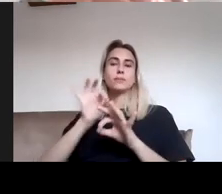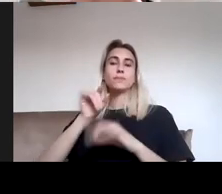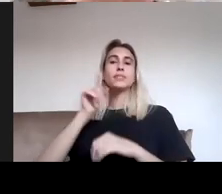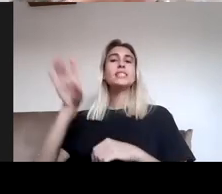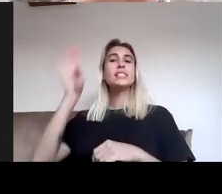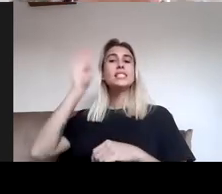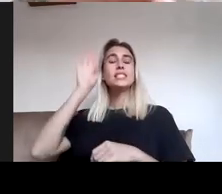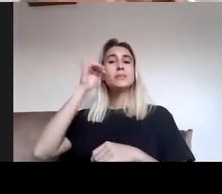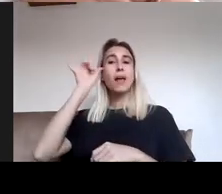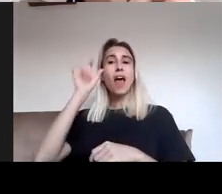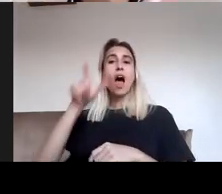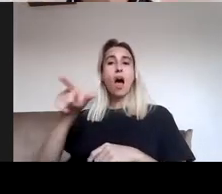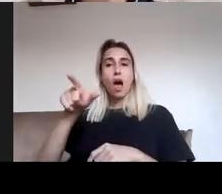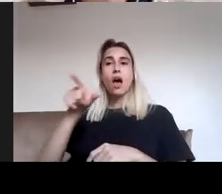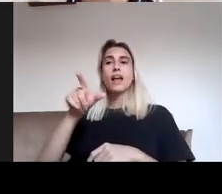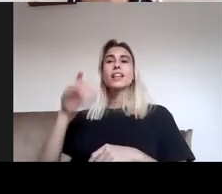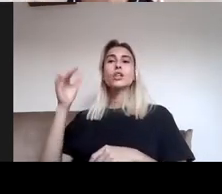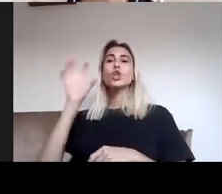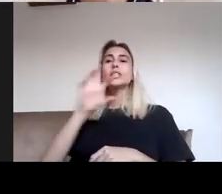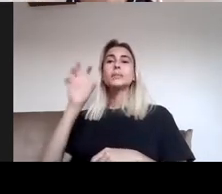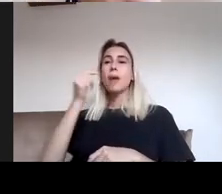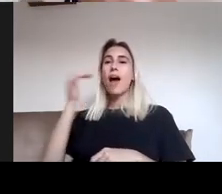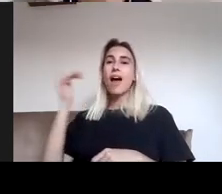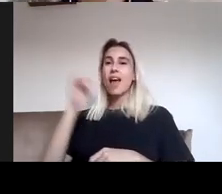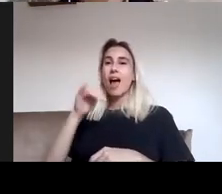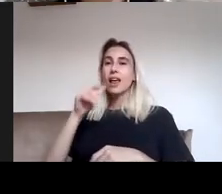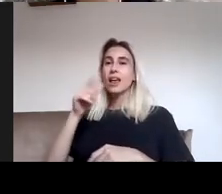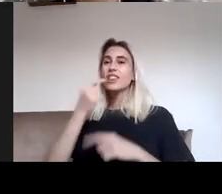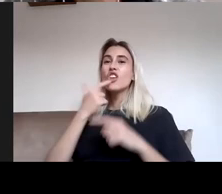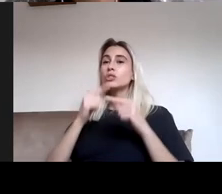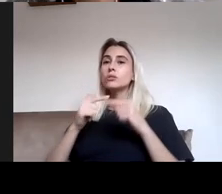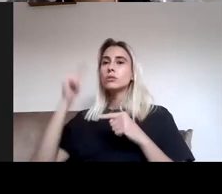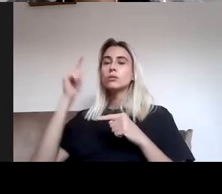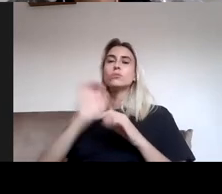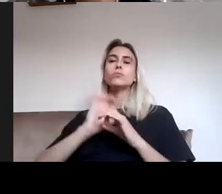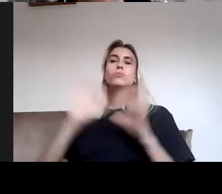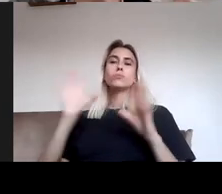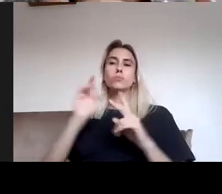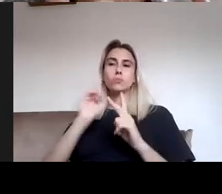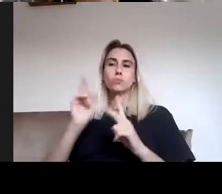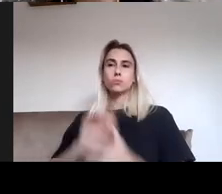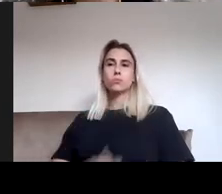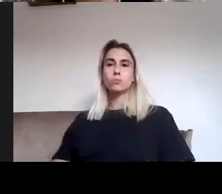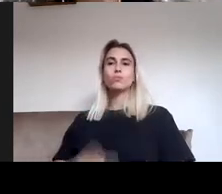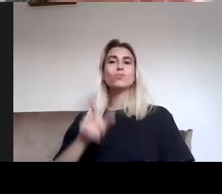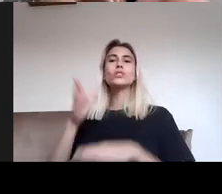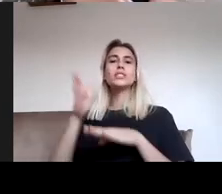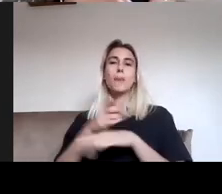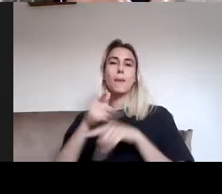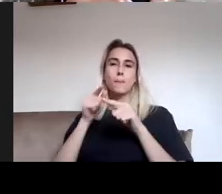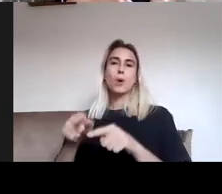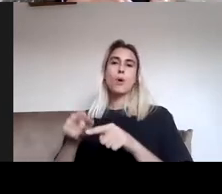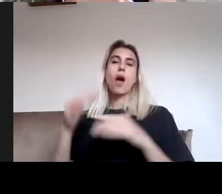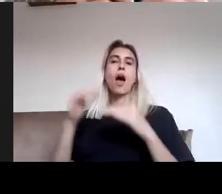turizm gelirleri özellikle belli bir yaş üstündeki turistler için çok yüksek. Bunun sebebi bu.